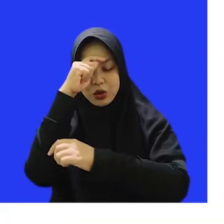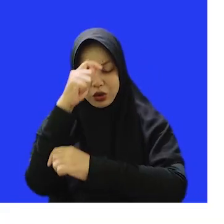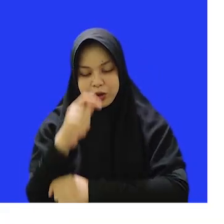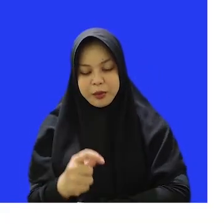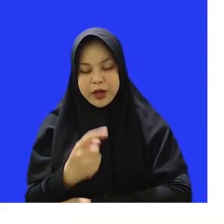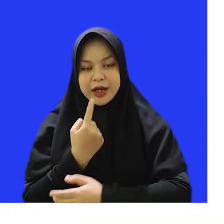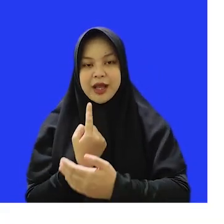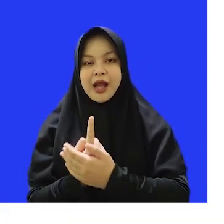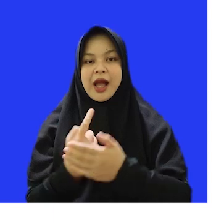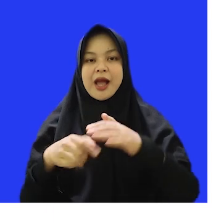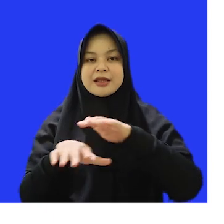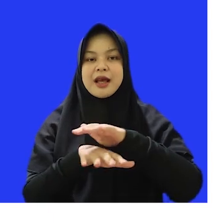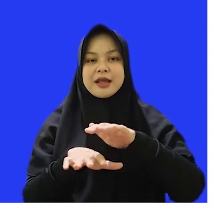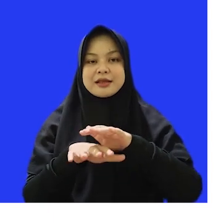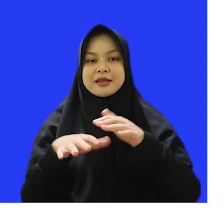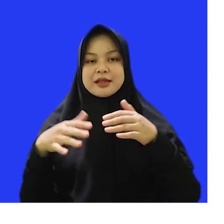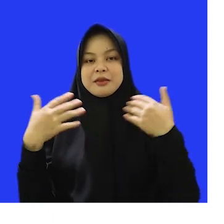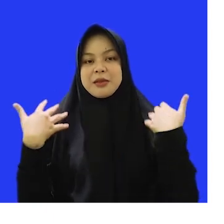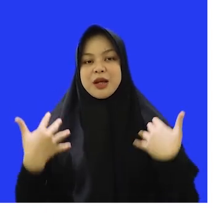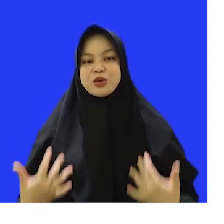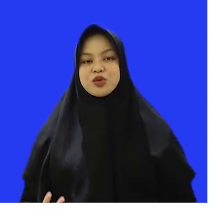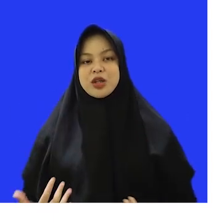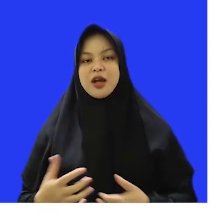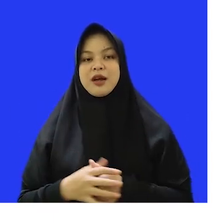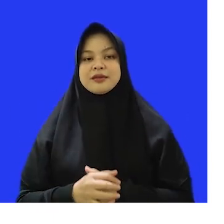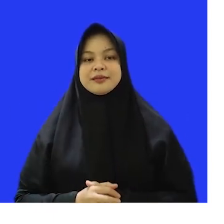kasus, hormati hak asasi manusia.